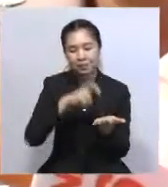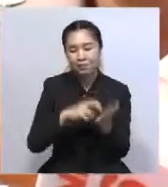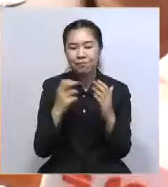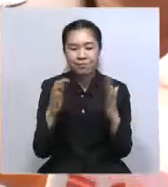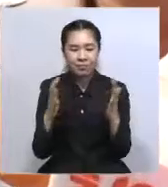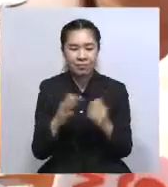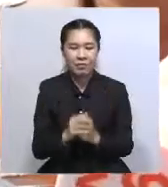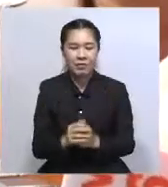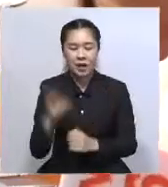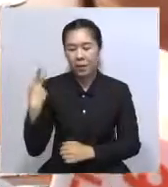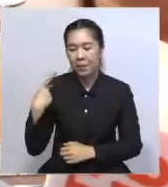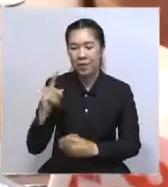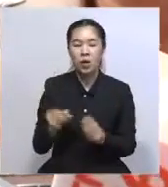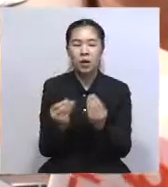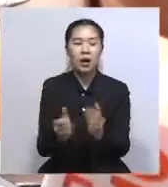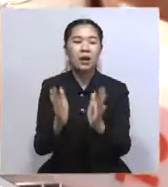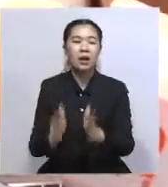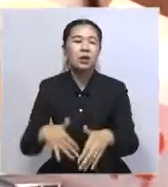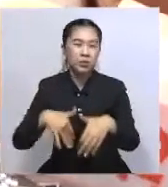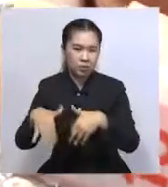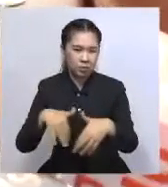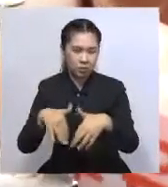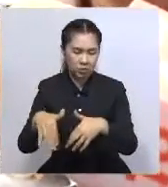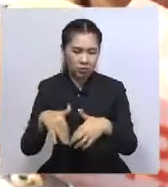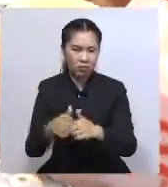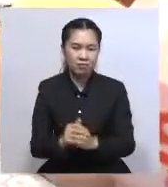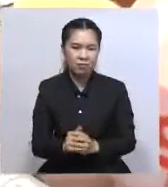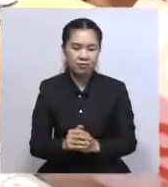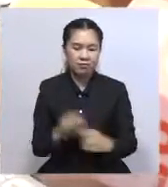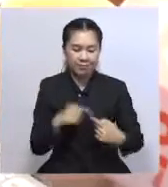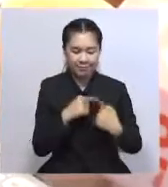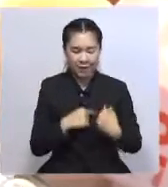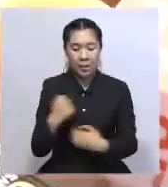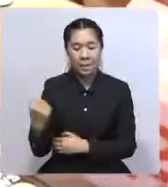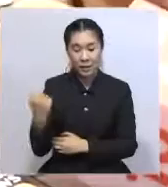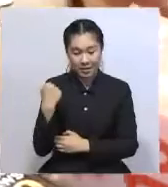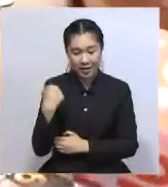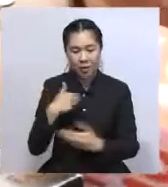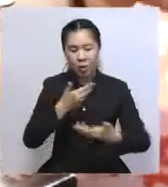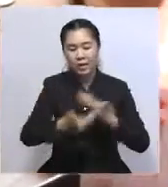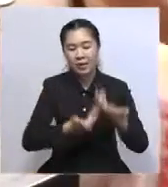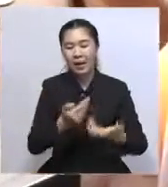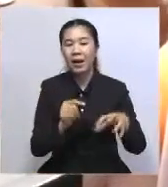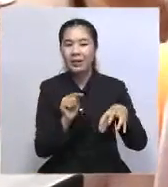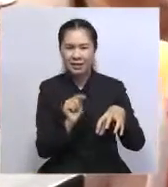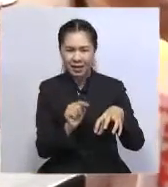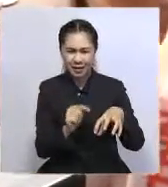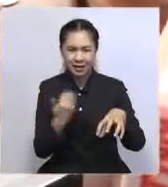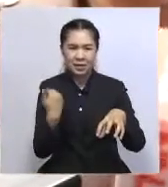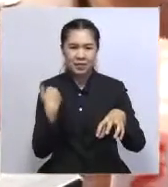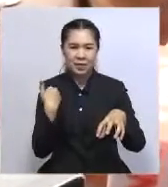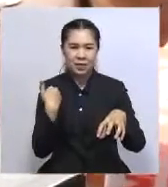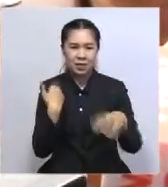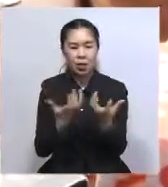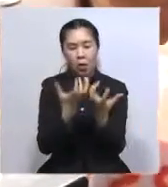พราะนั้นก็จะเป็นประโยชน์กับพี่น้องประชาชนก็จะเป็นการทำให้พี่น้องประชาชนนั้นมั่นใจว่าตลาดแอร์พอร์ตแห่งนี้เป็นตลาด